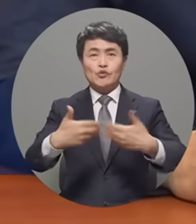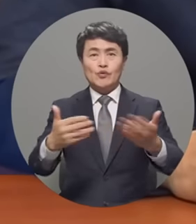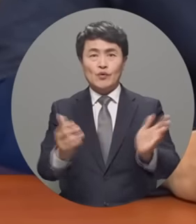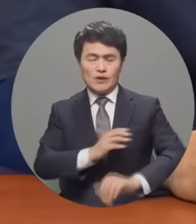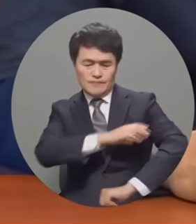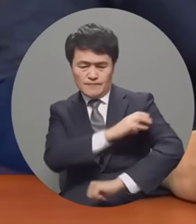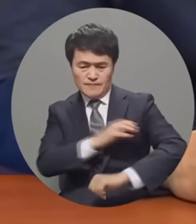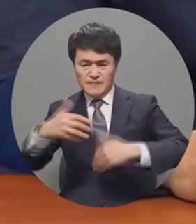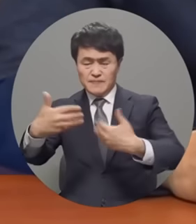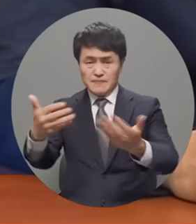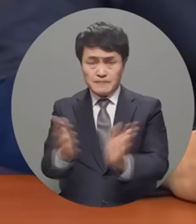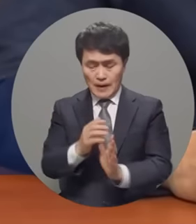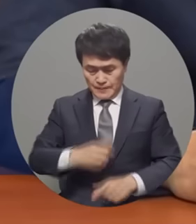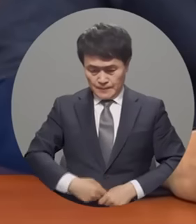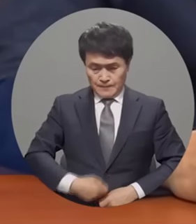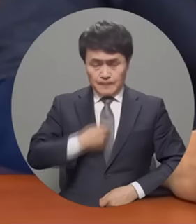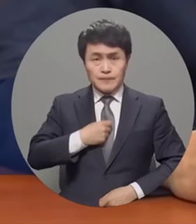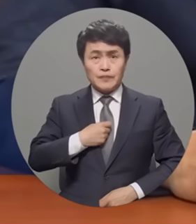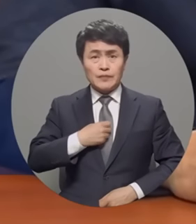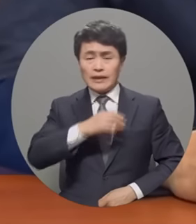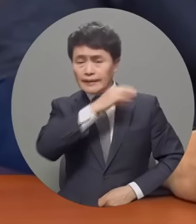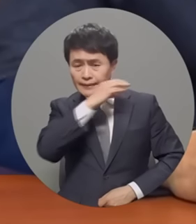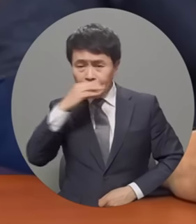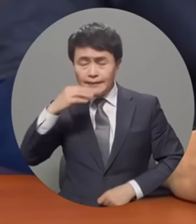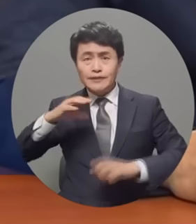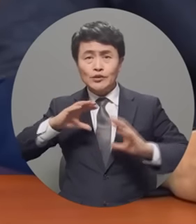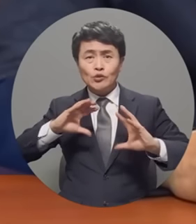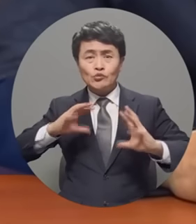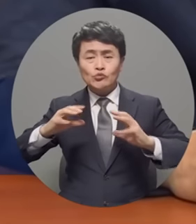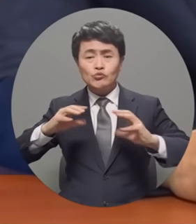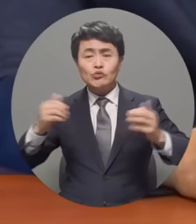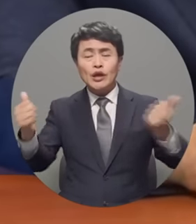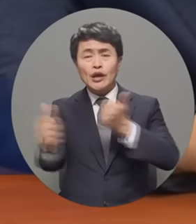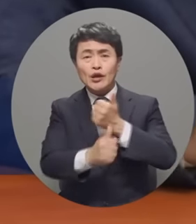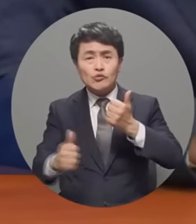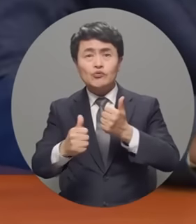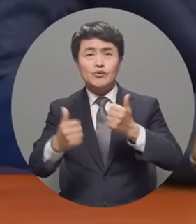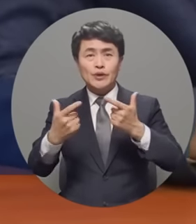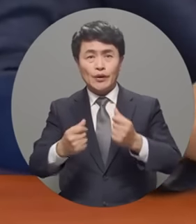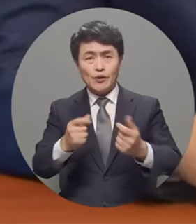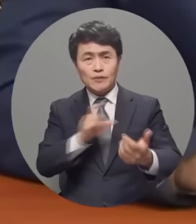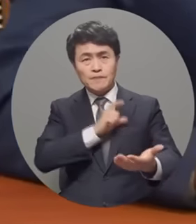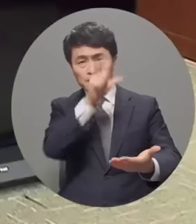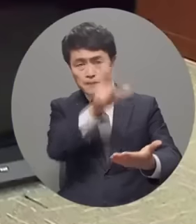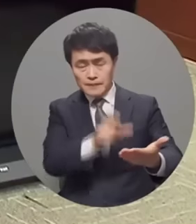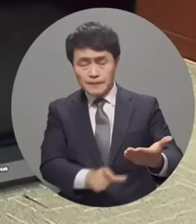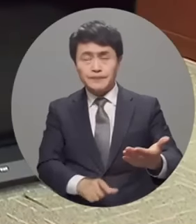맞서 소신 있고 올바른 의정활동을 한 국회의원으로 기록에 남는